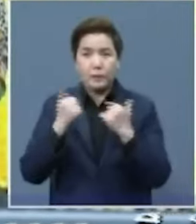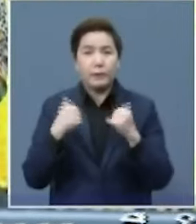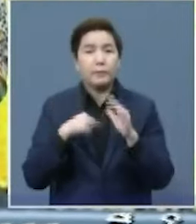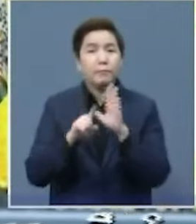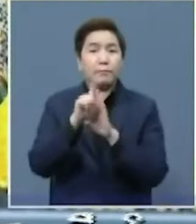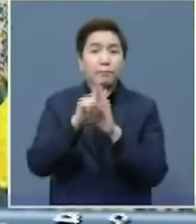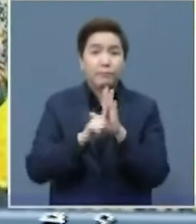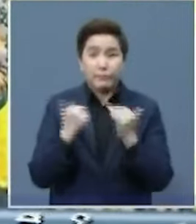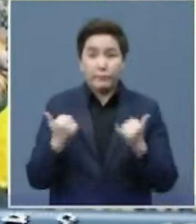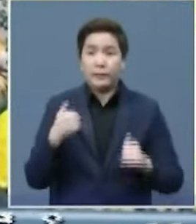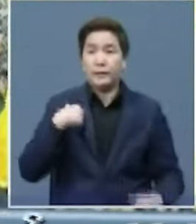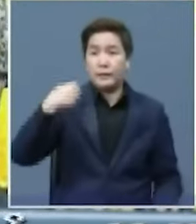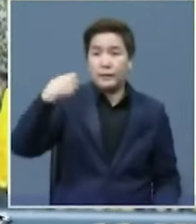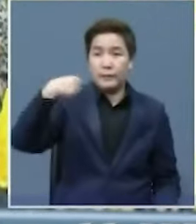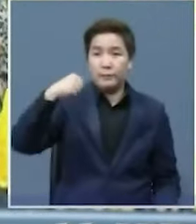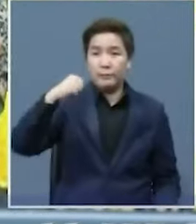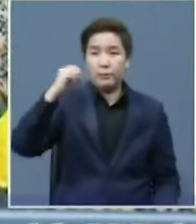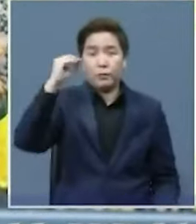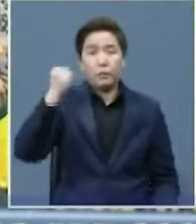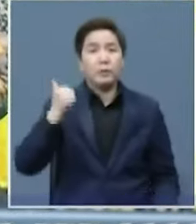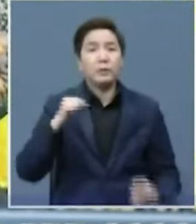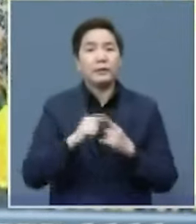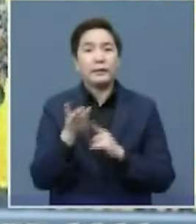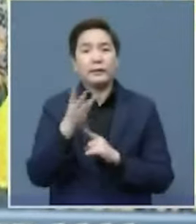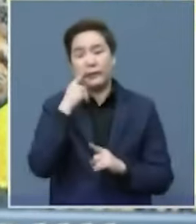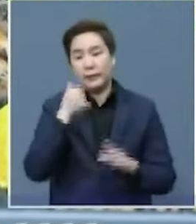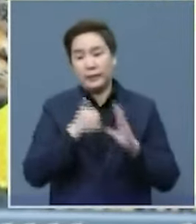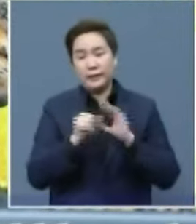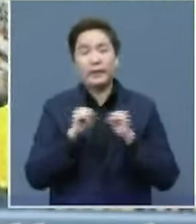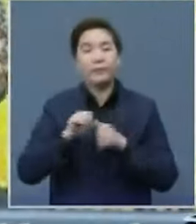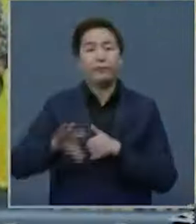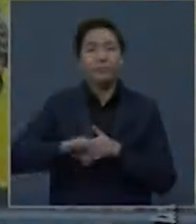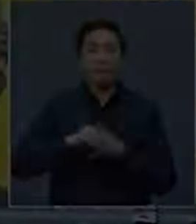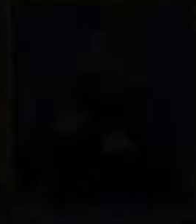มิที่นั่นประมาณ10 องศานิดๆเท่านั้นเองยังคงได้สัมผัสกับอากาศหนาวเย็นกันอยู่นะคะ